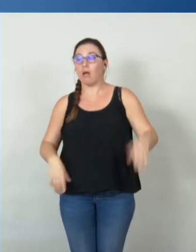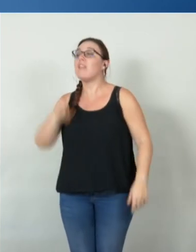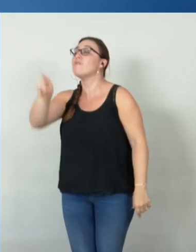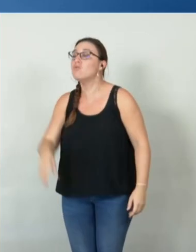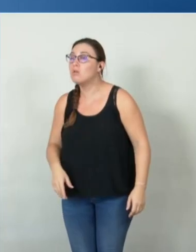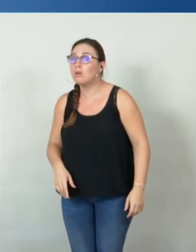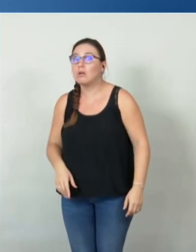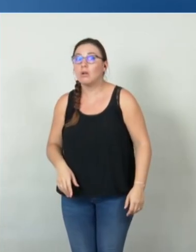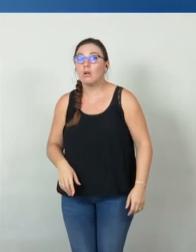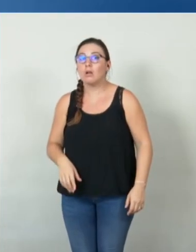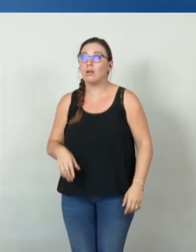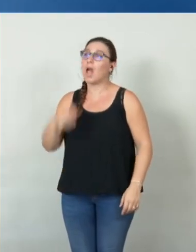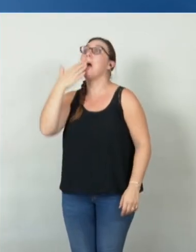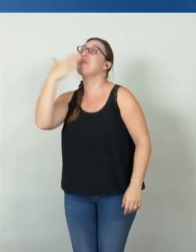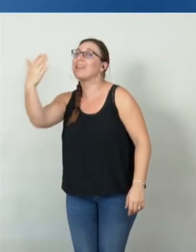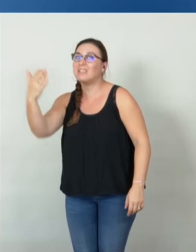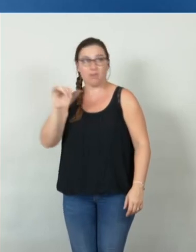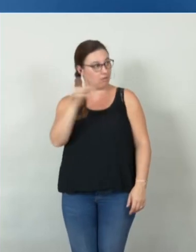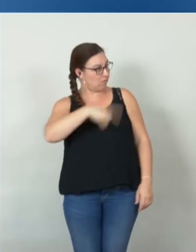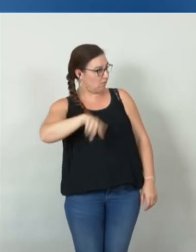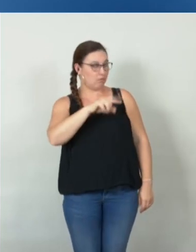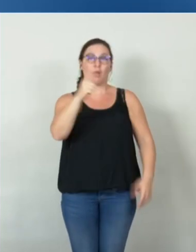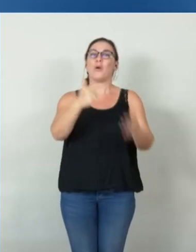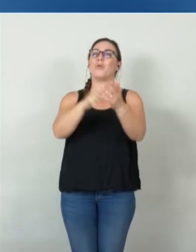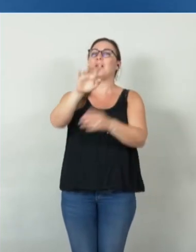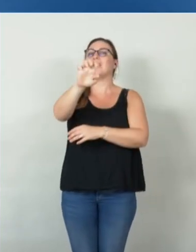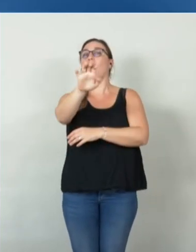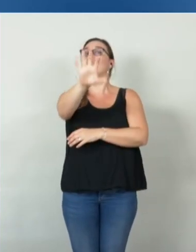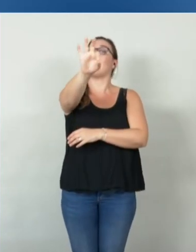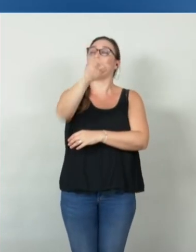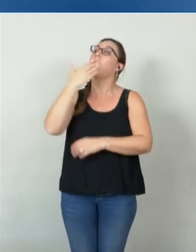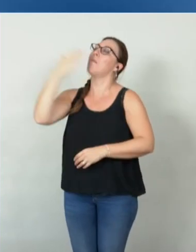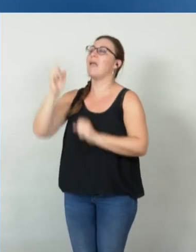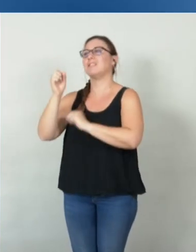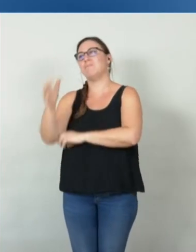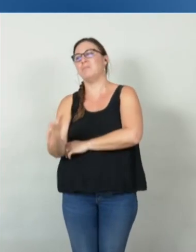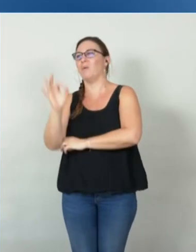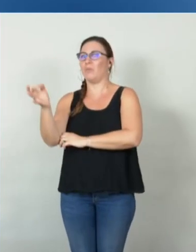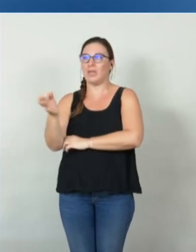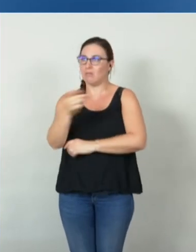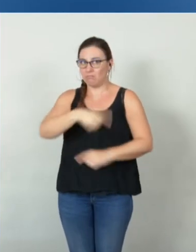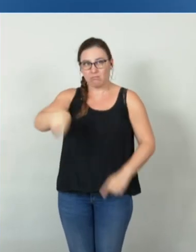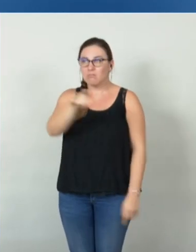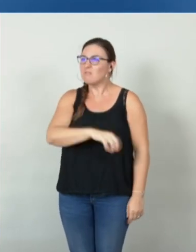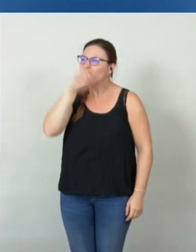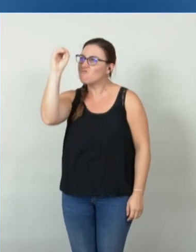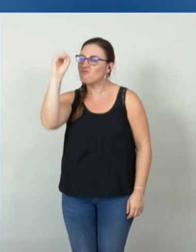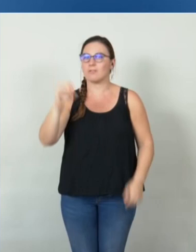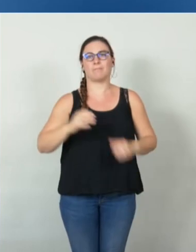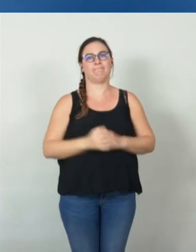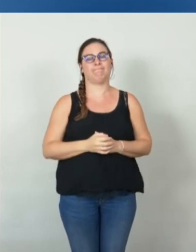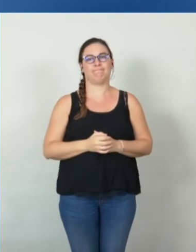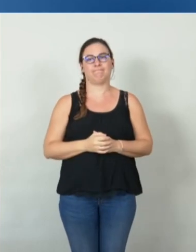qui pourra dire merci en 2040 ou en 2050 pour les grandes lois il n'y en aura aucun alors